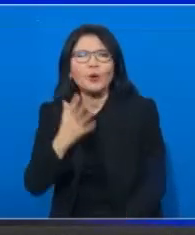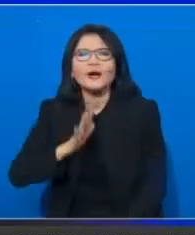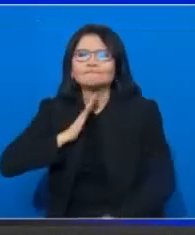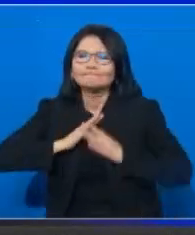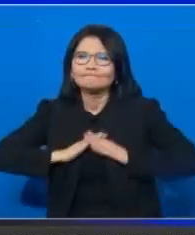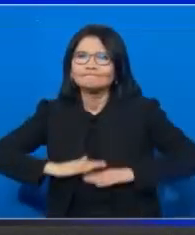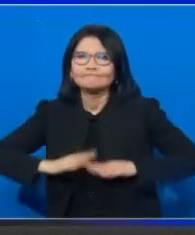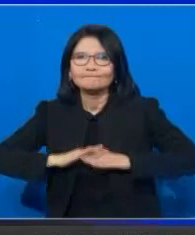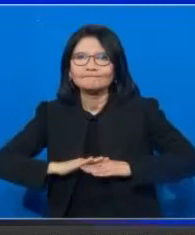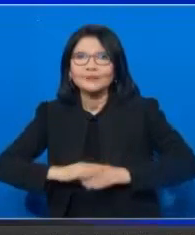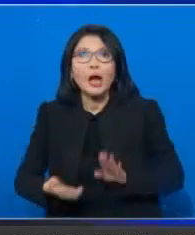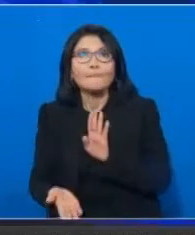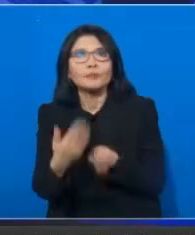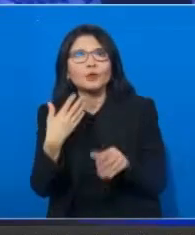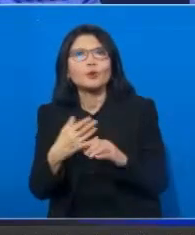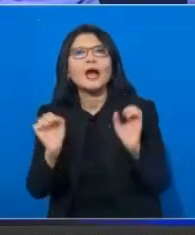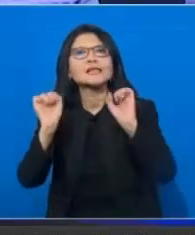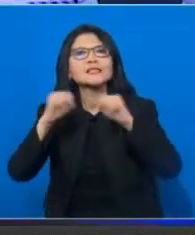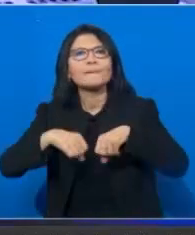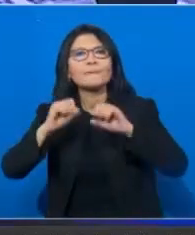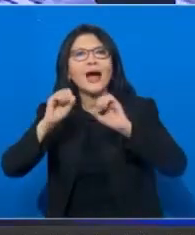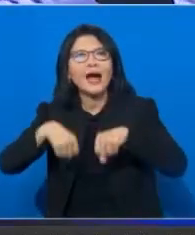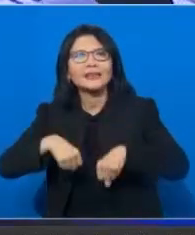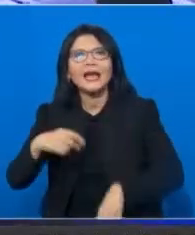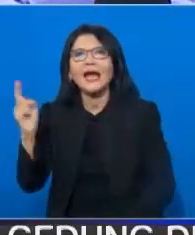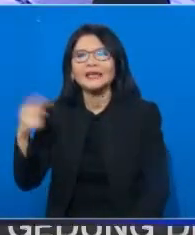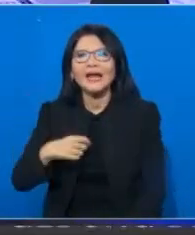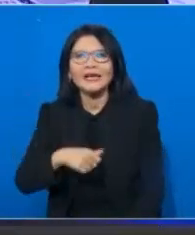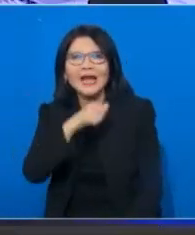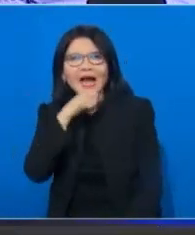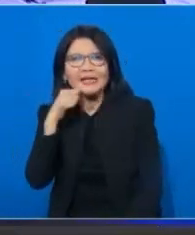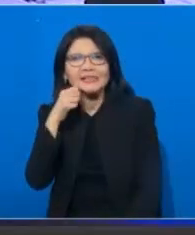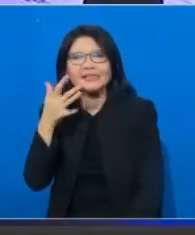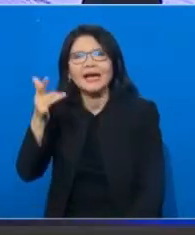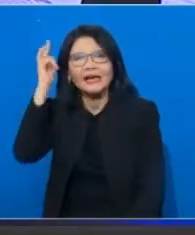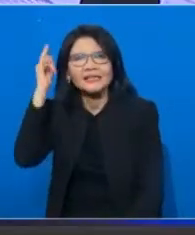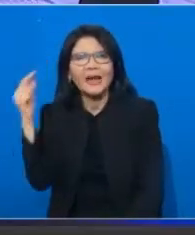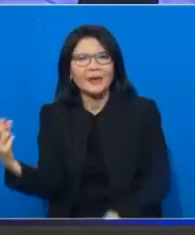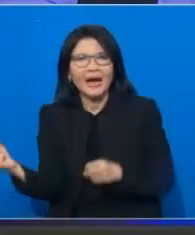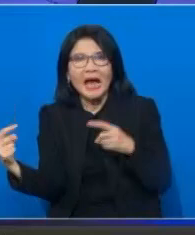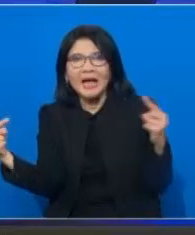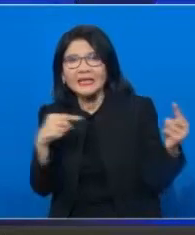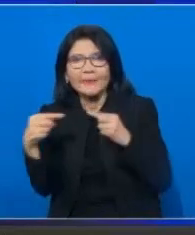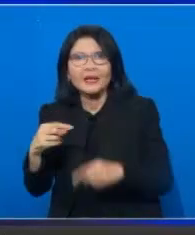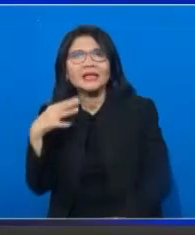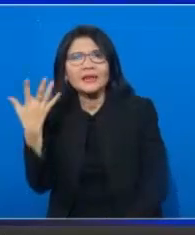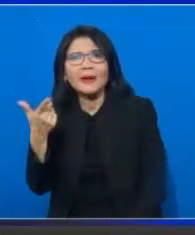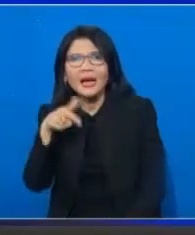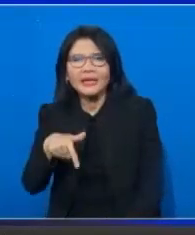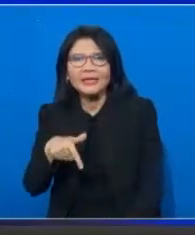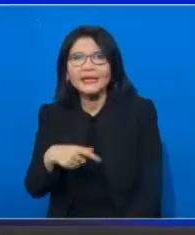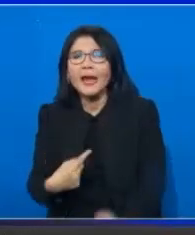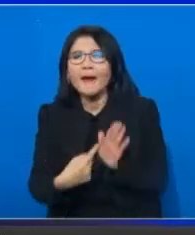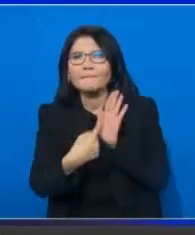berulang kali sepakat dengan pernyataan Anies dan Ganjar Pranowo. Apakah debat kelima yang berlangsung adem ini menjadi